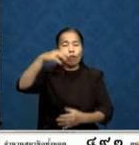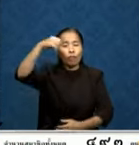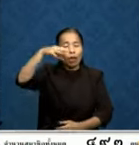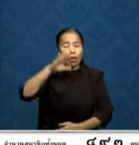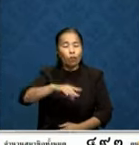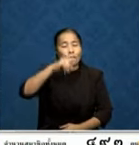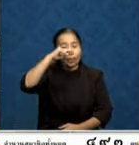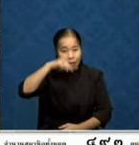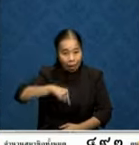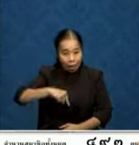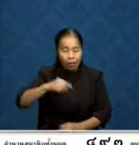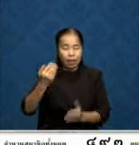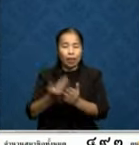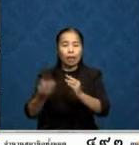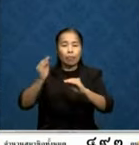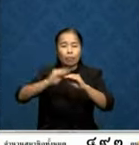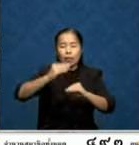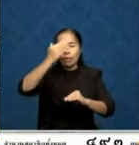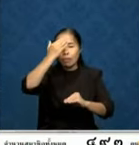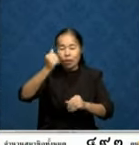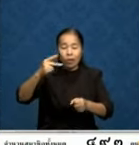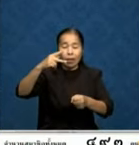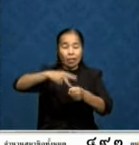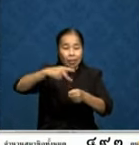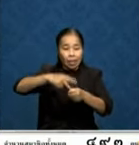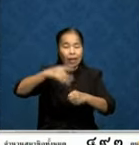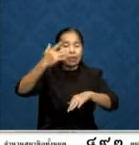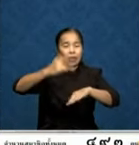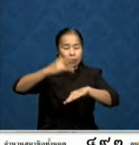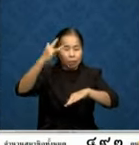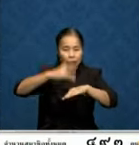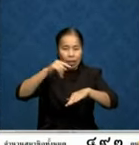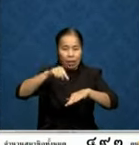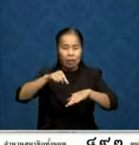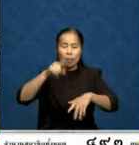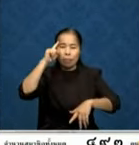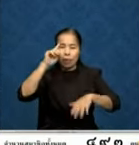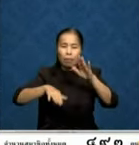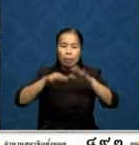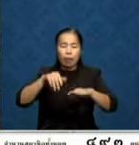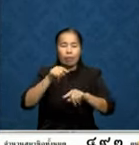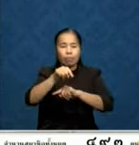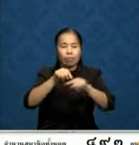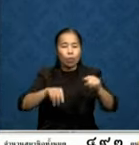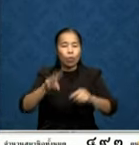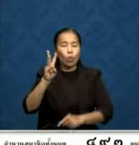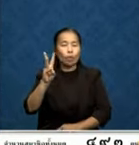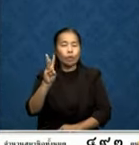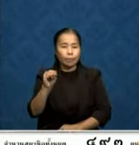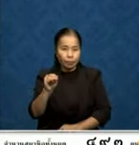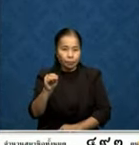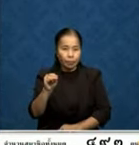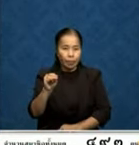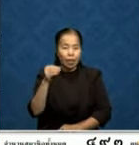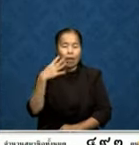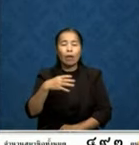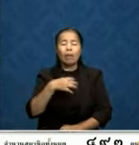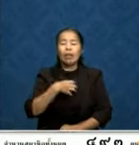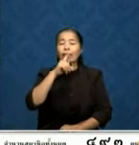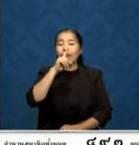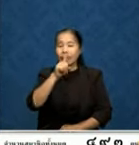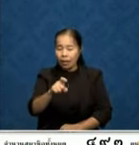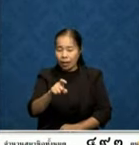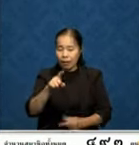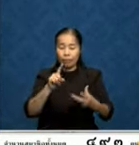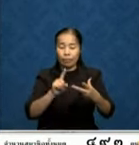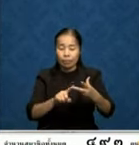ครับเพราะว่าเราใช้ก๊าซธรรมชาติเนี่ยเป็นต้นทุนการผลิตไฟฟ้าเนี่ยประมาณเกือบ 60% นะครับคำถามก็คือว่าเมื่อต้นปีท่านมีธรรมบ